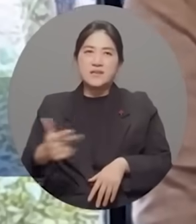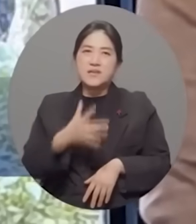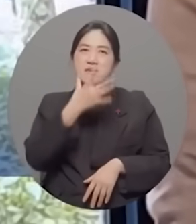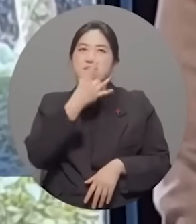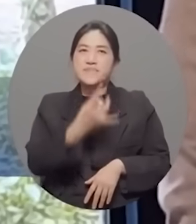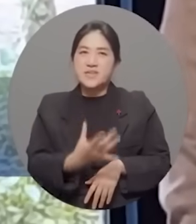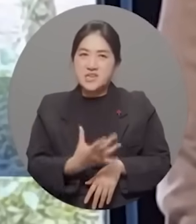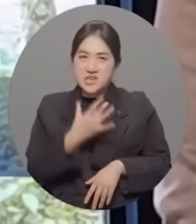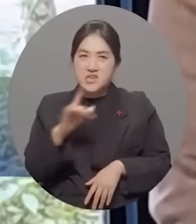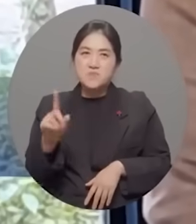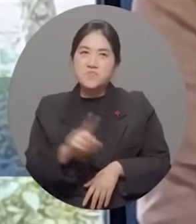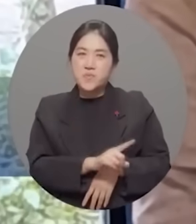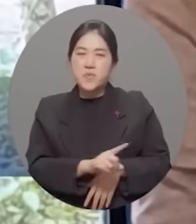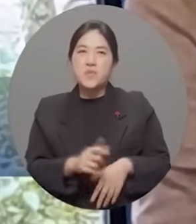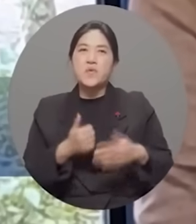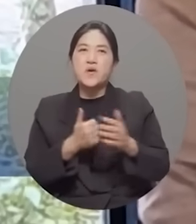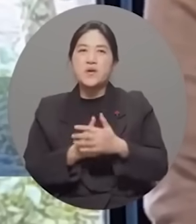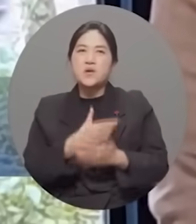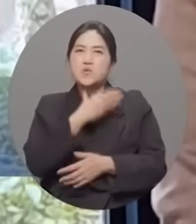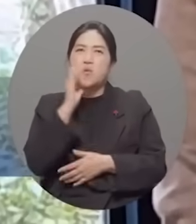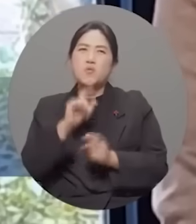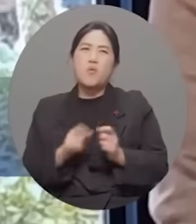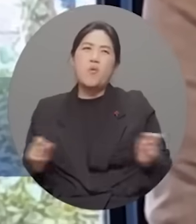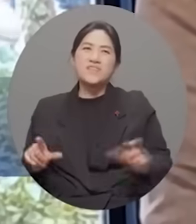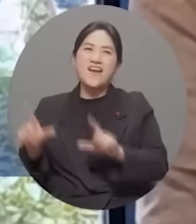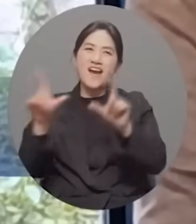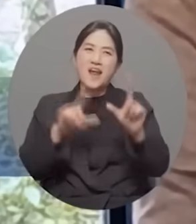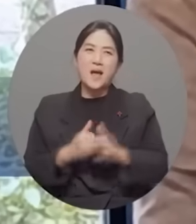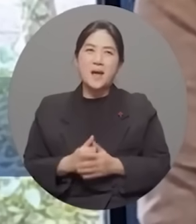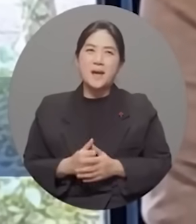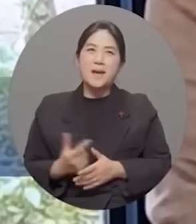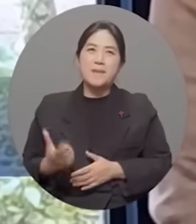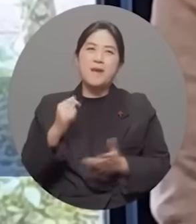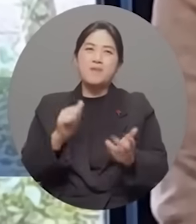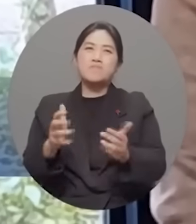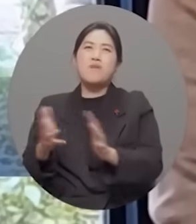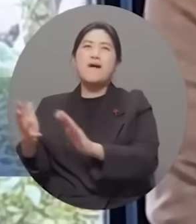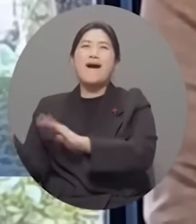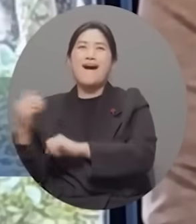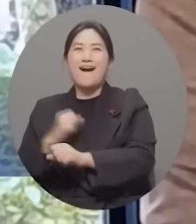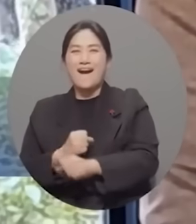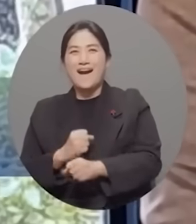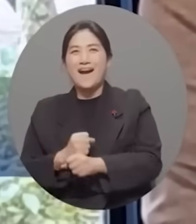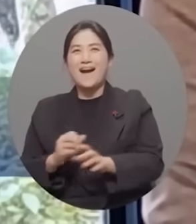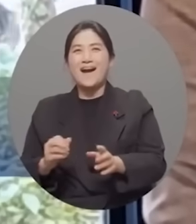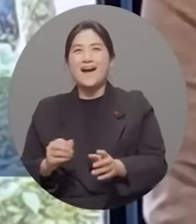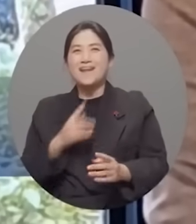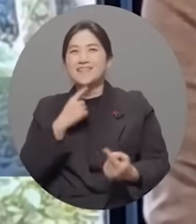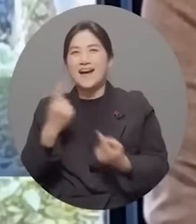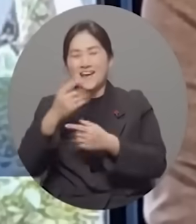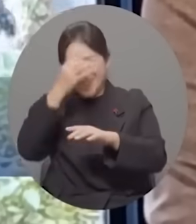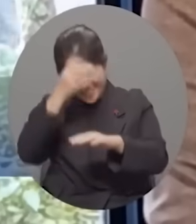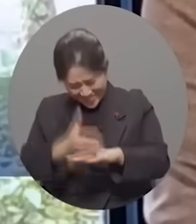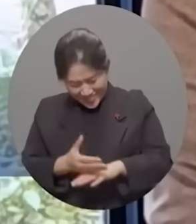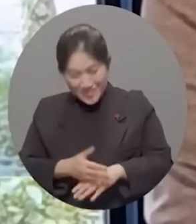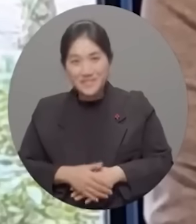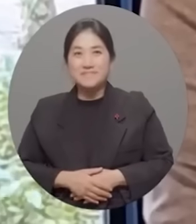비극은 노인네들이 너무 오래 산다는 겁니다. 빨리빨리 들어가셔야.